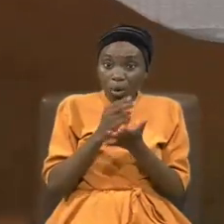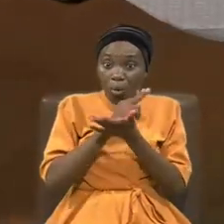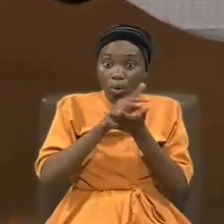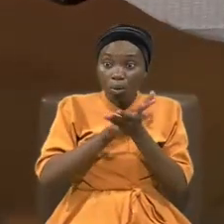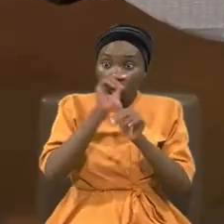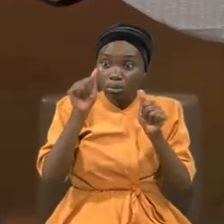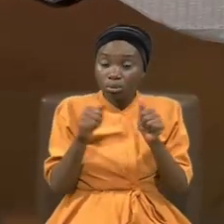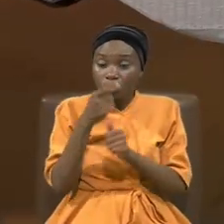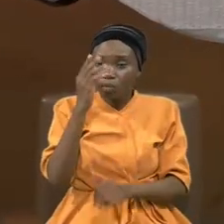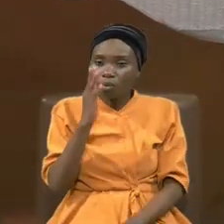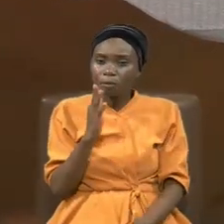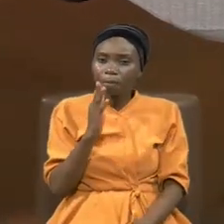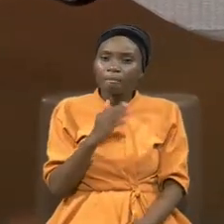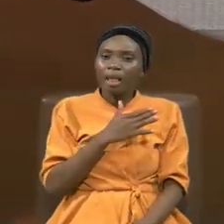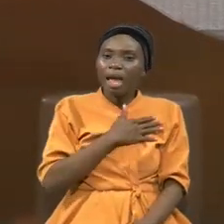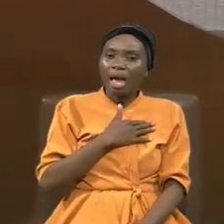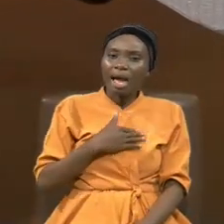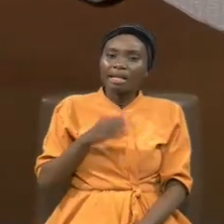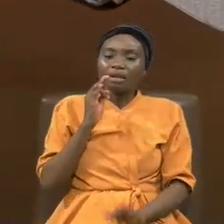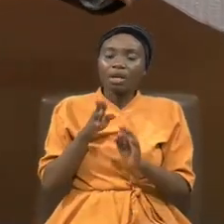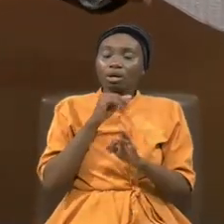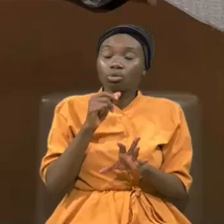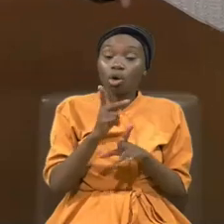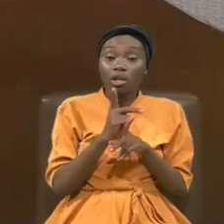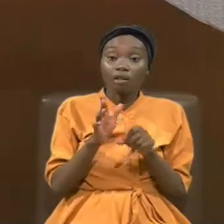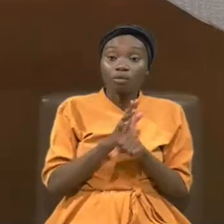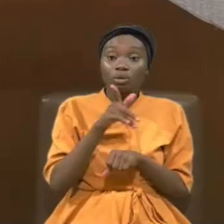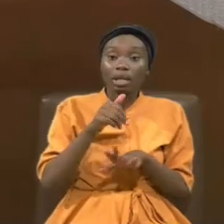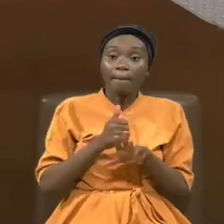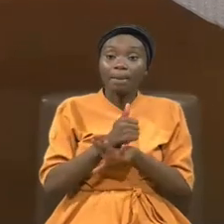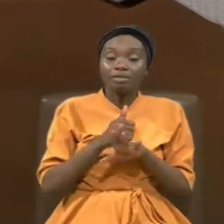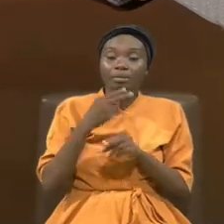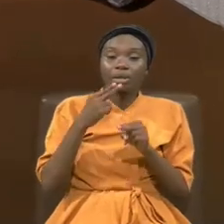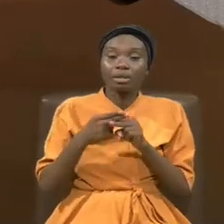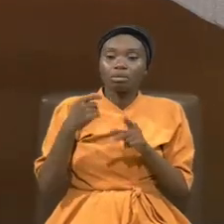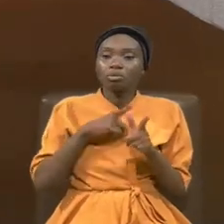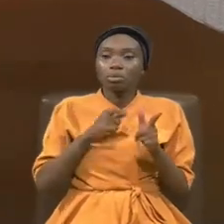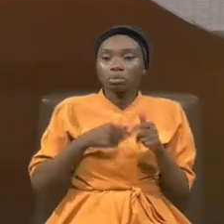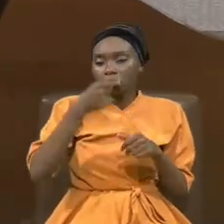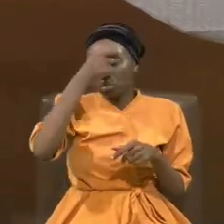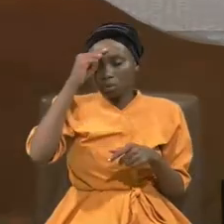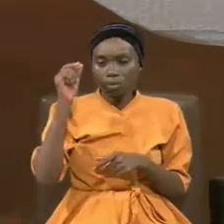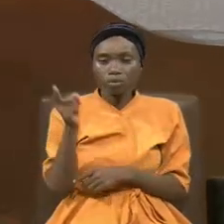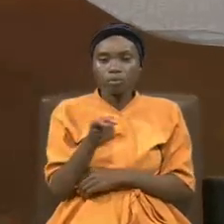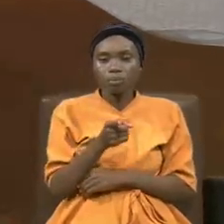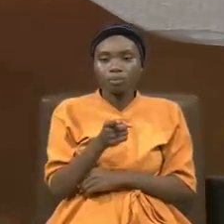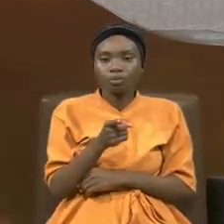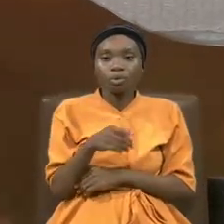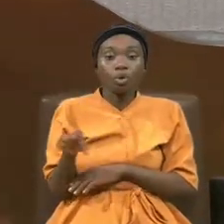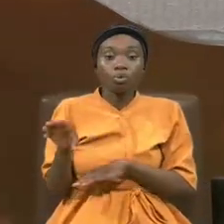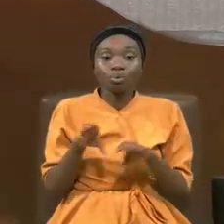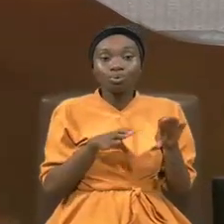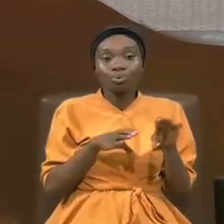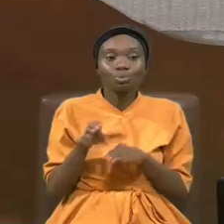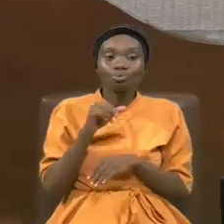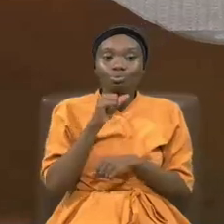Dieu? Et si les gens ne sont pas prudents, ils vont blasphémer le nom du Seigneur à